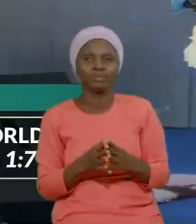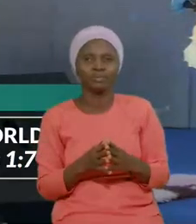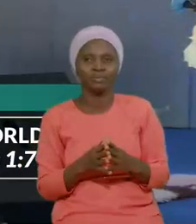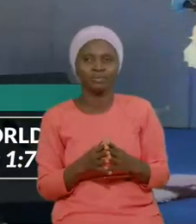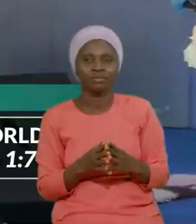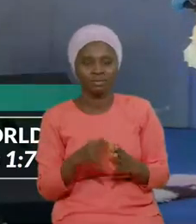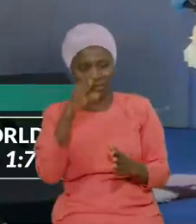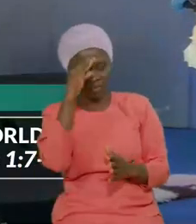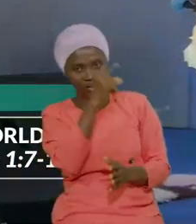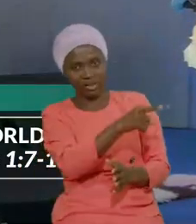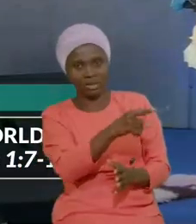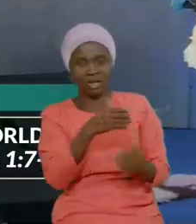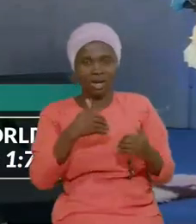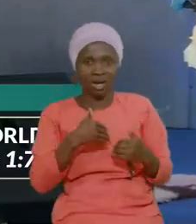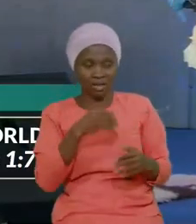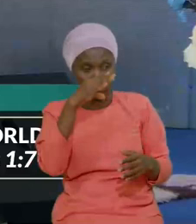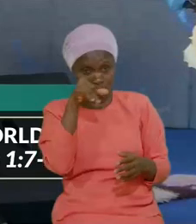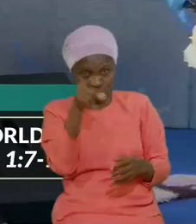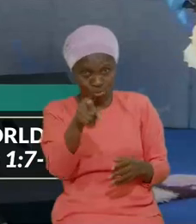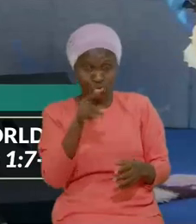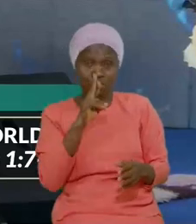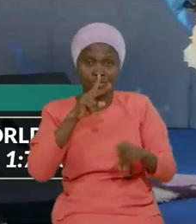Mais nous avons des objectifs différents.